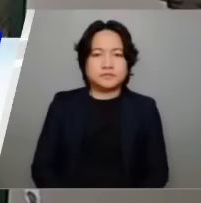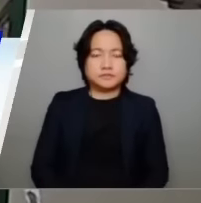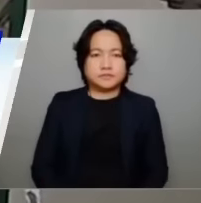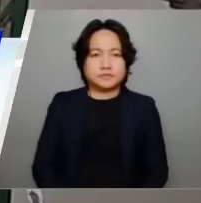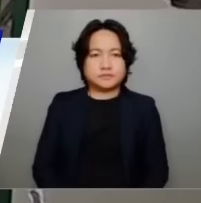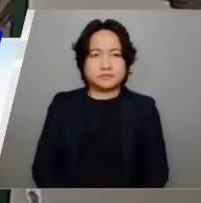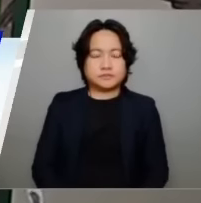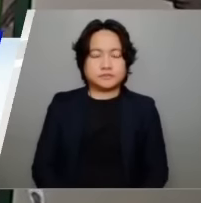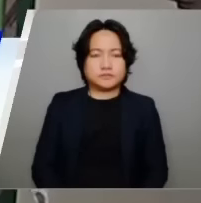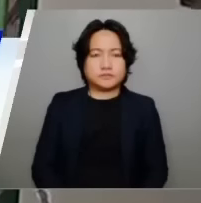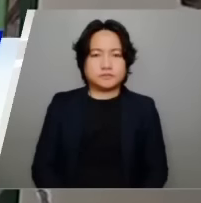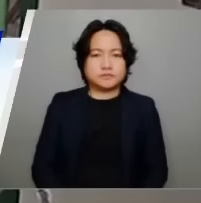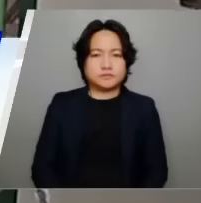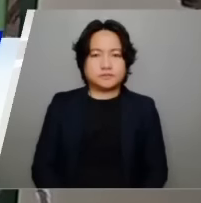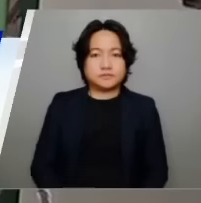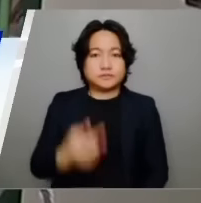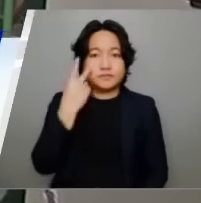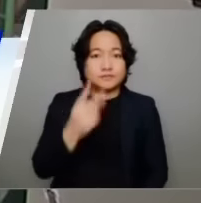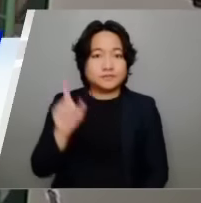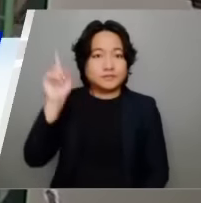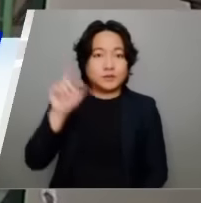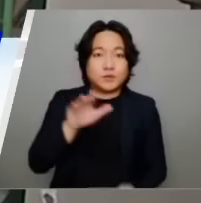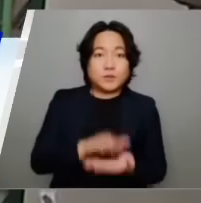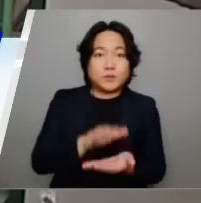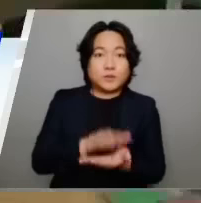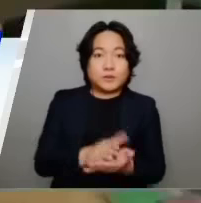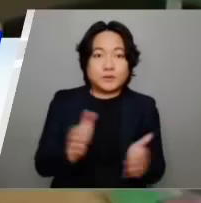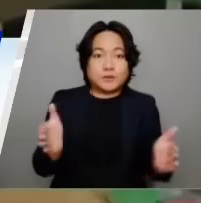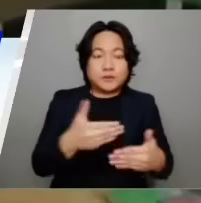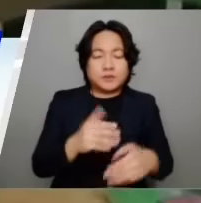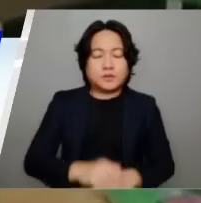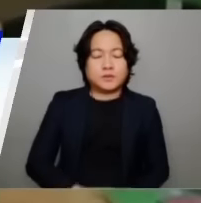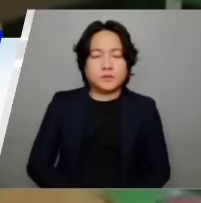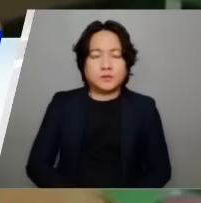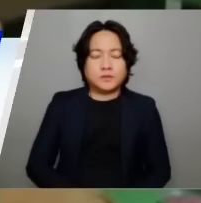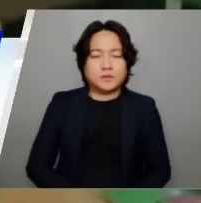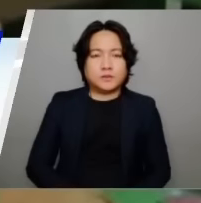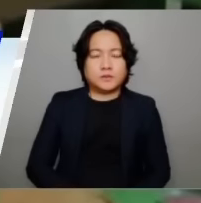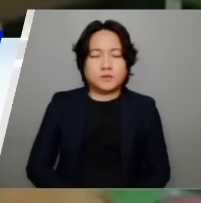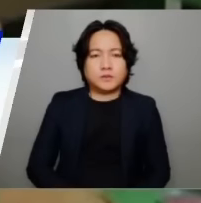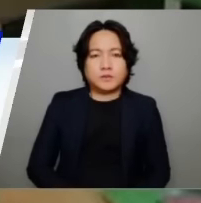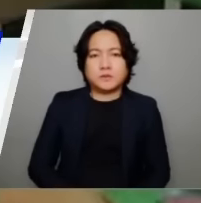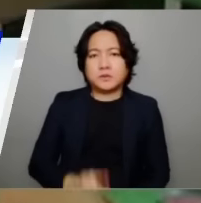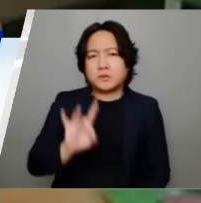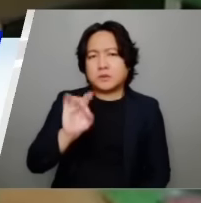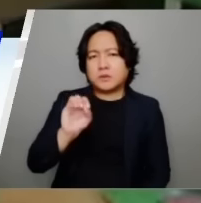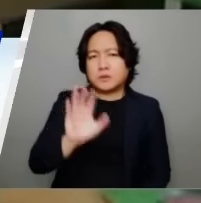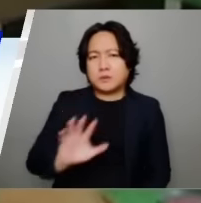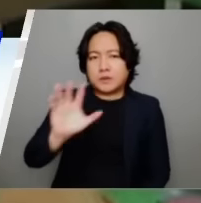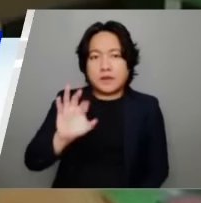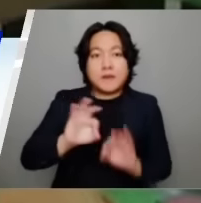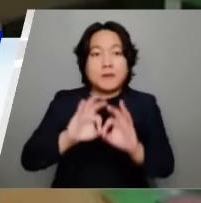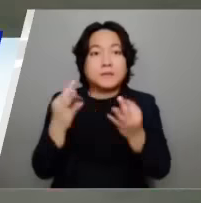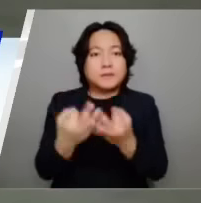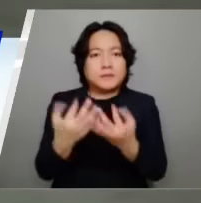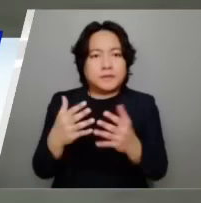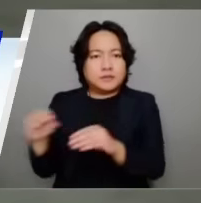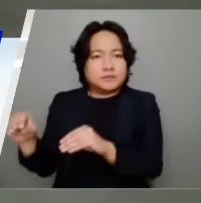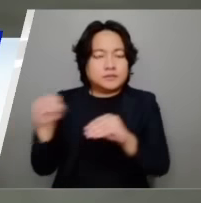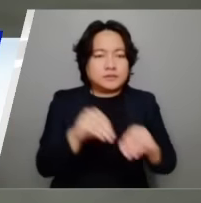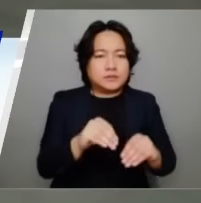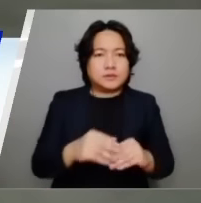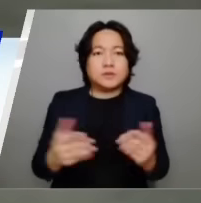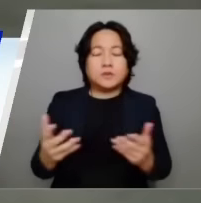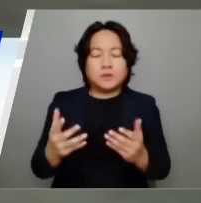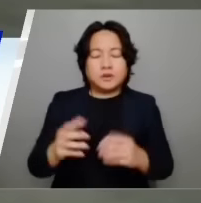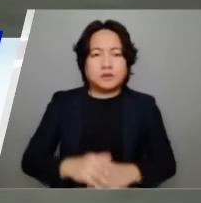Sa paaral lang ito muna, mananatili ang nasa 80 pamilya na inilikas mula sa tabing dagat sa Dait Camarines Norte.